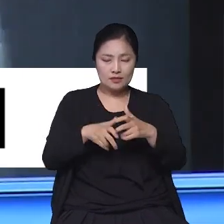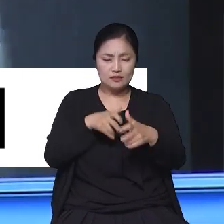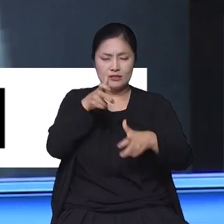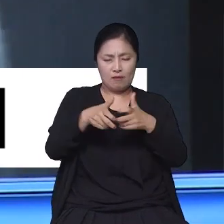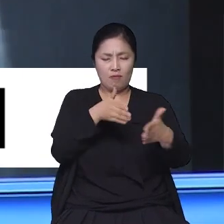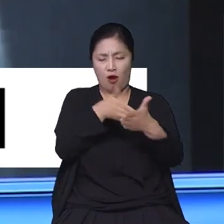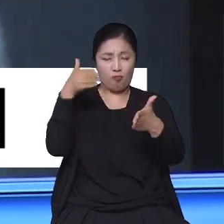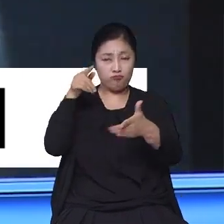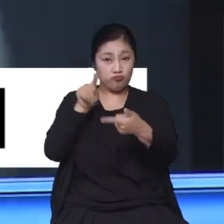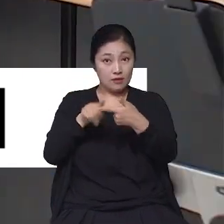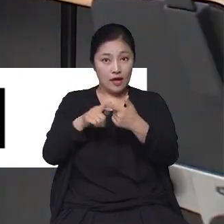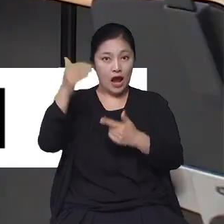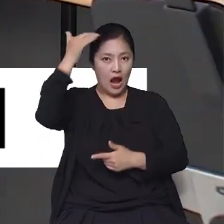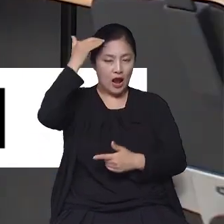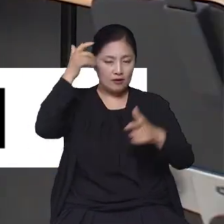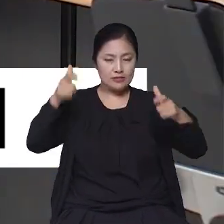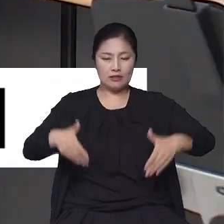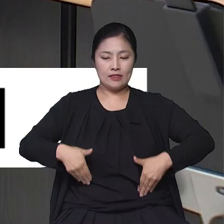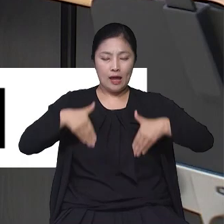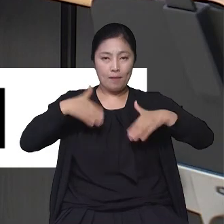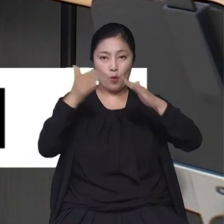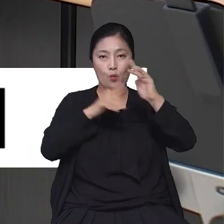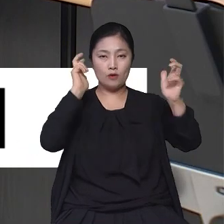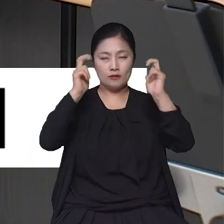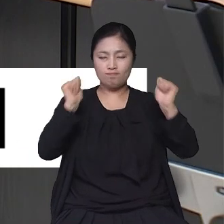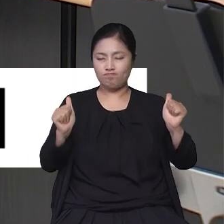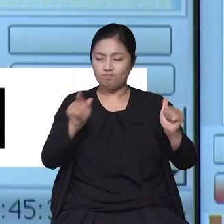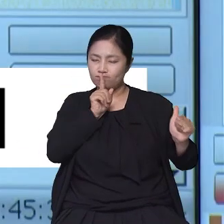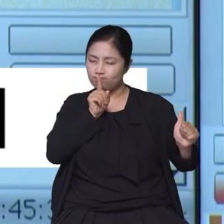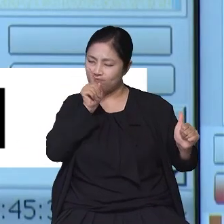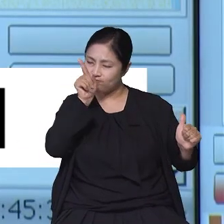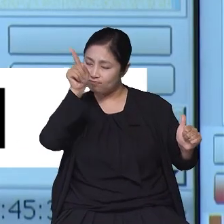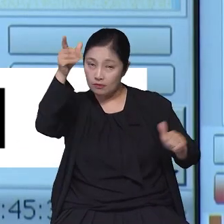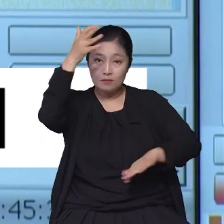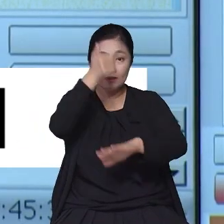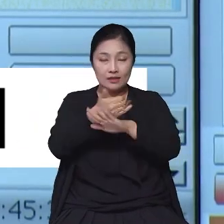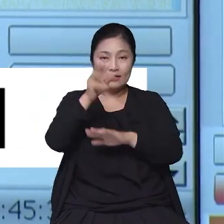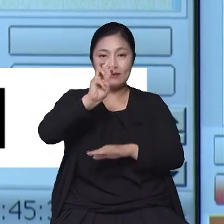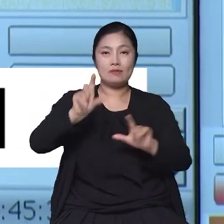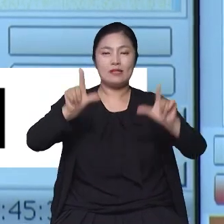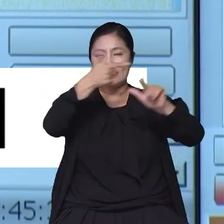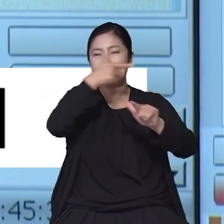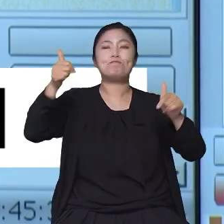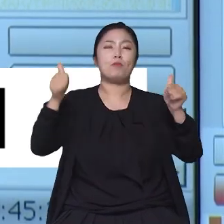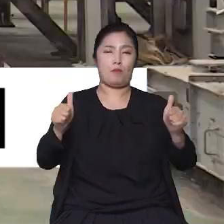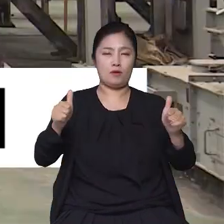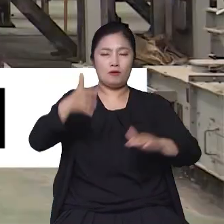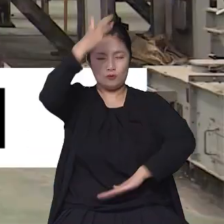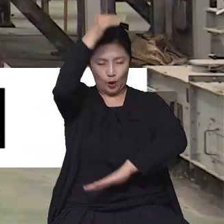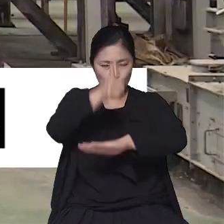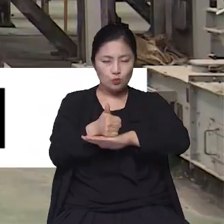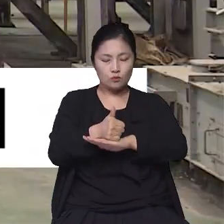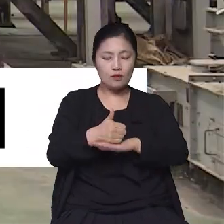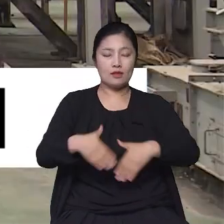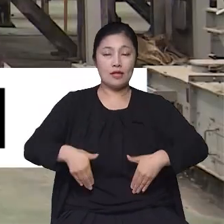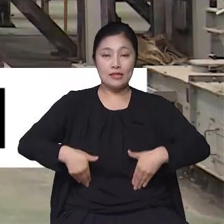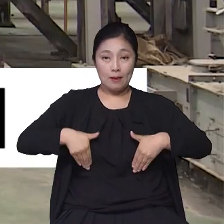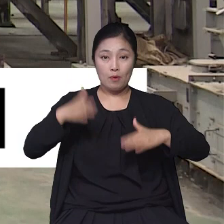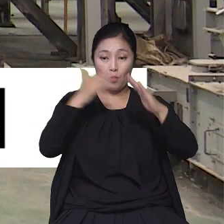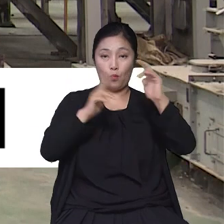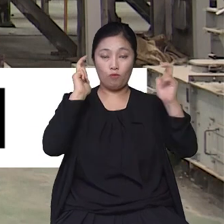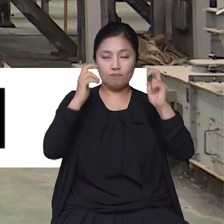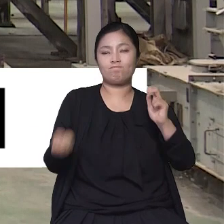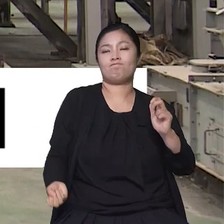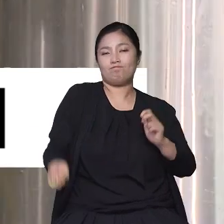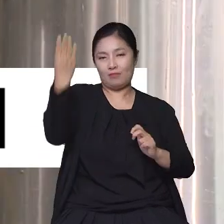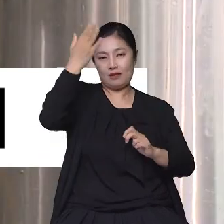거부 처분에 대한 한국지역난방공사의 행정소송에서 지난달 30일 대법원이 최종적으로 난방공사의 손을